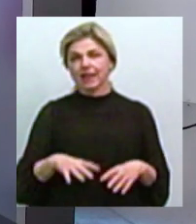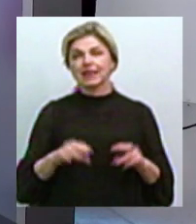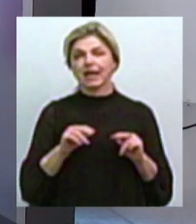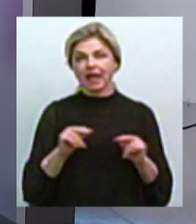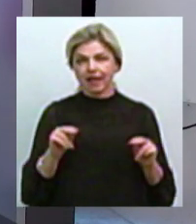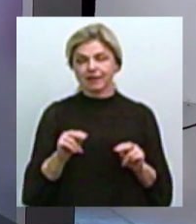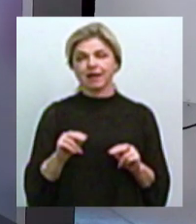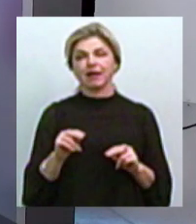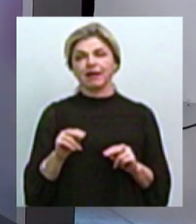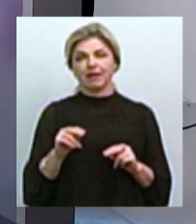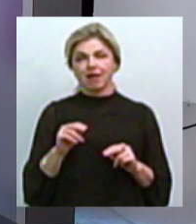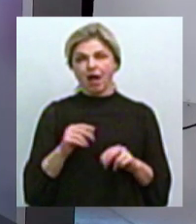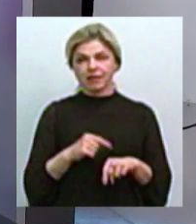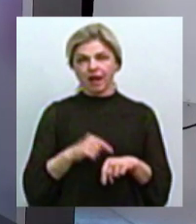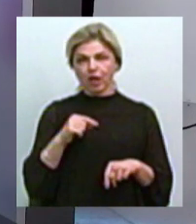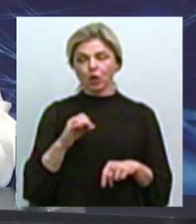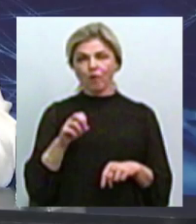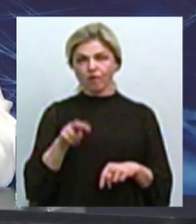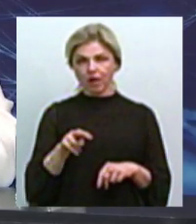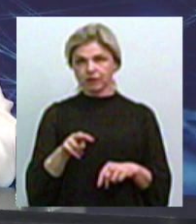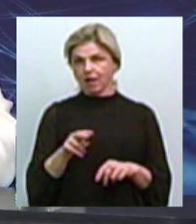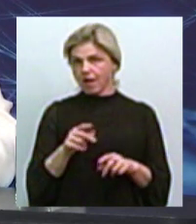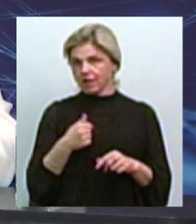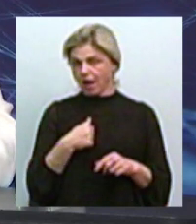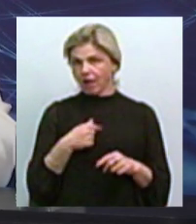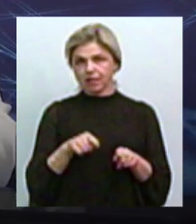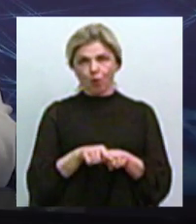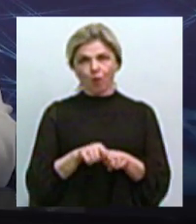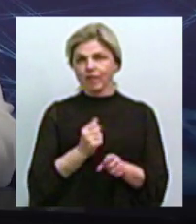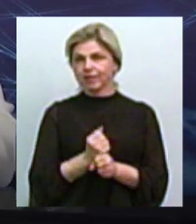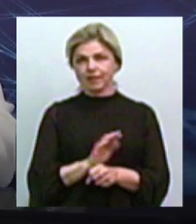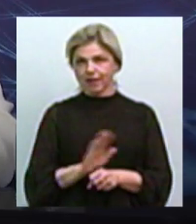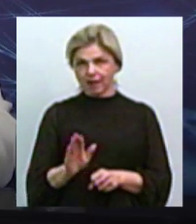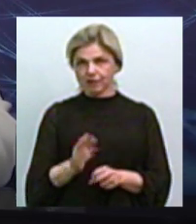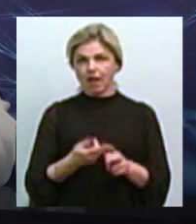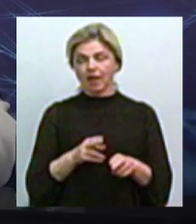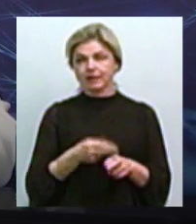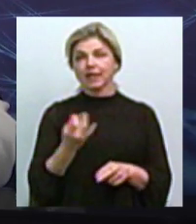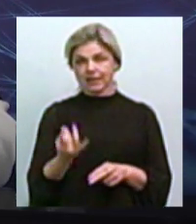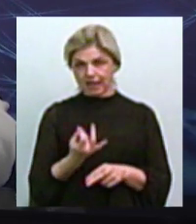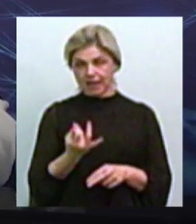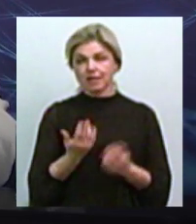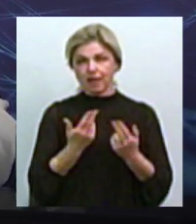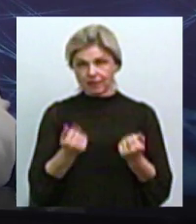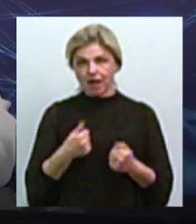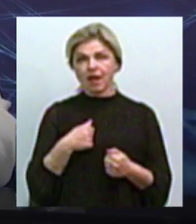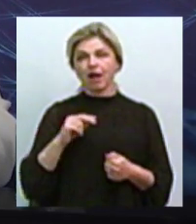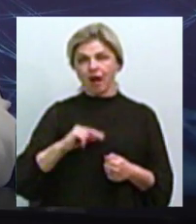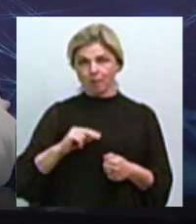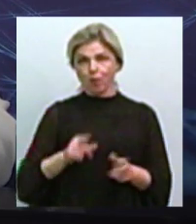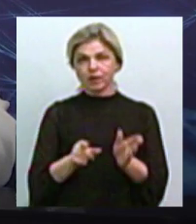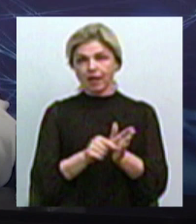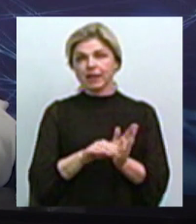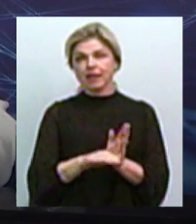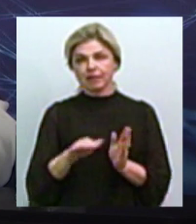тренер Игорь Конвишер отреагировал позитивно, потому что «ух ты, я такого не делал». Но это классно, интересно, да, я работаю с детьми, но я пошел подумаю,